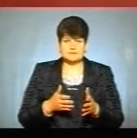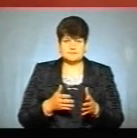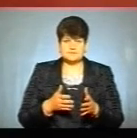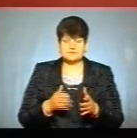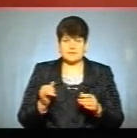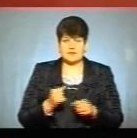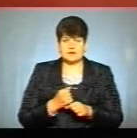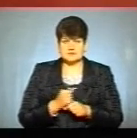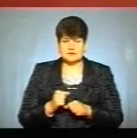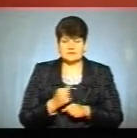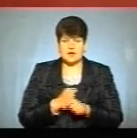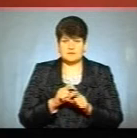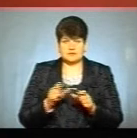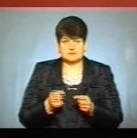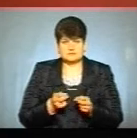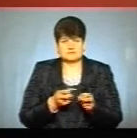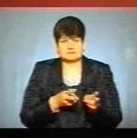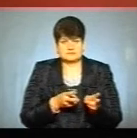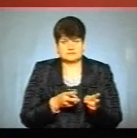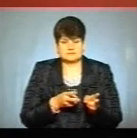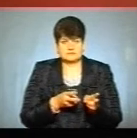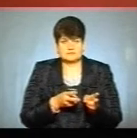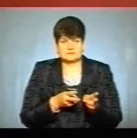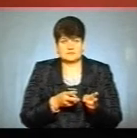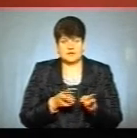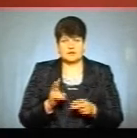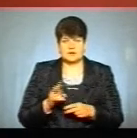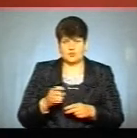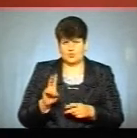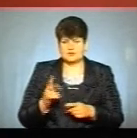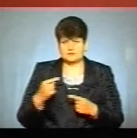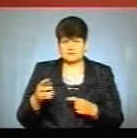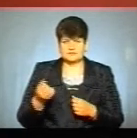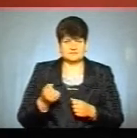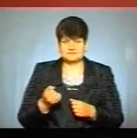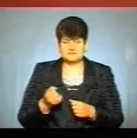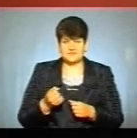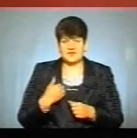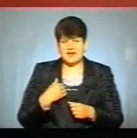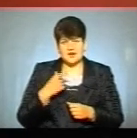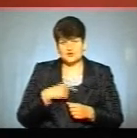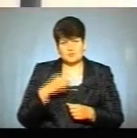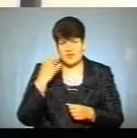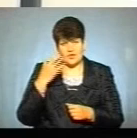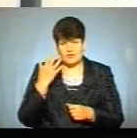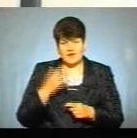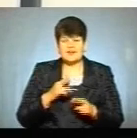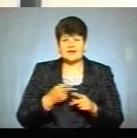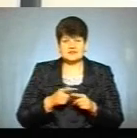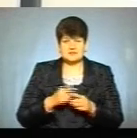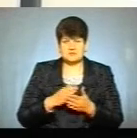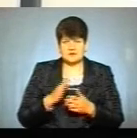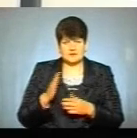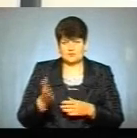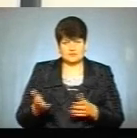ж змусити аптеку виселитися і зайти туди приватному орендареві, який вже є визначений? Ну, я собі не уявляю, яким чином це би мало